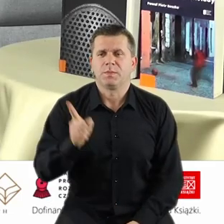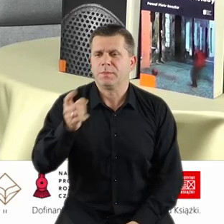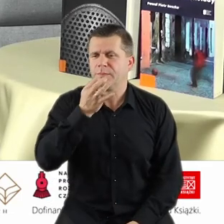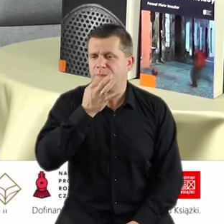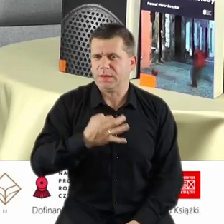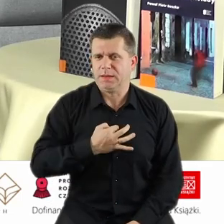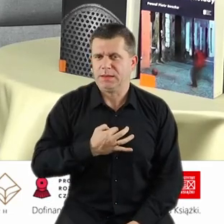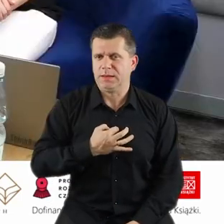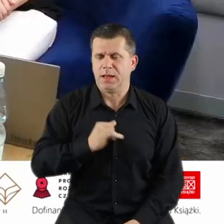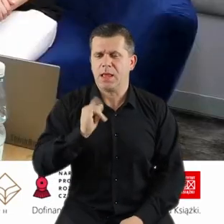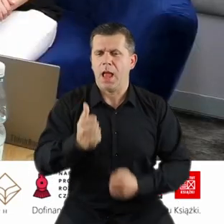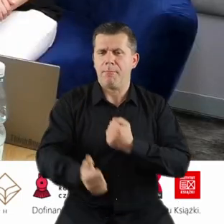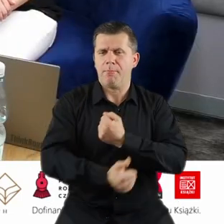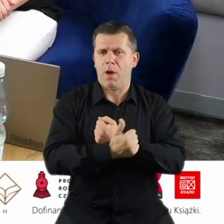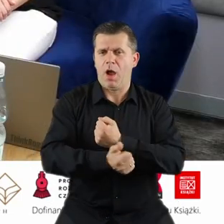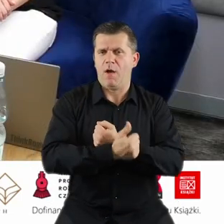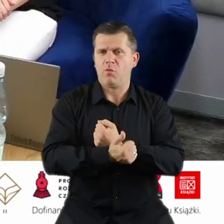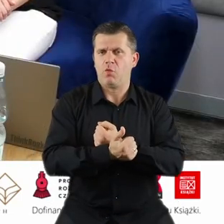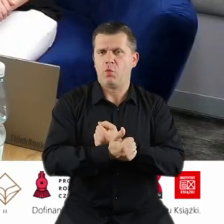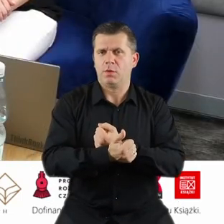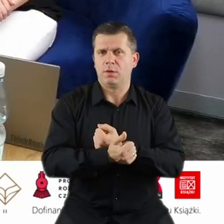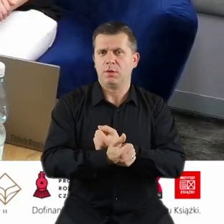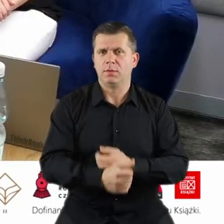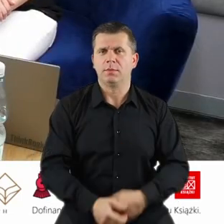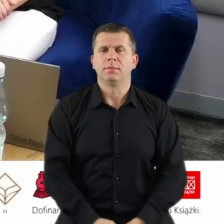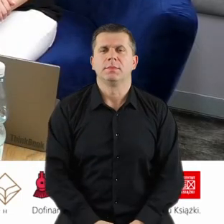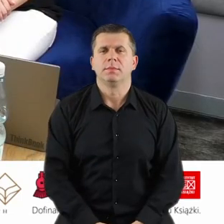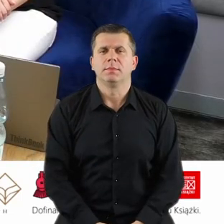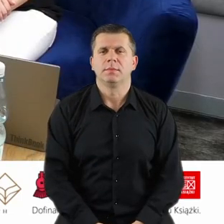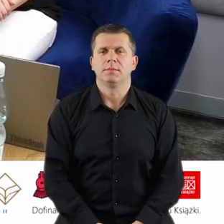Pani pyta, jaki jest powód. No,